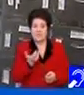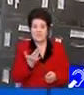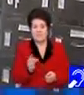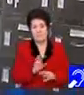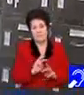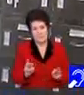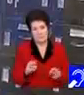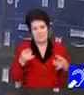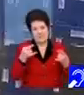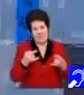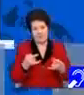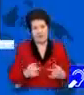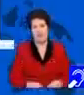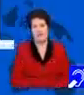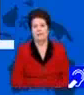minute în Telejurnal.